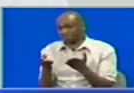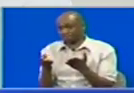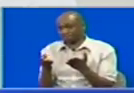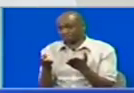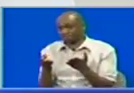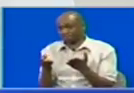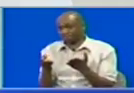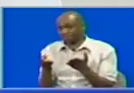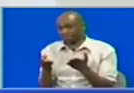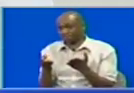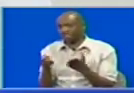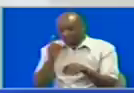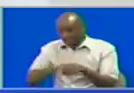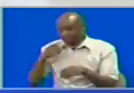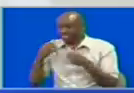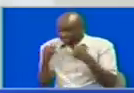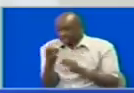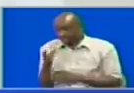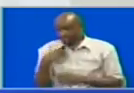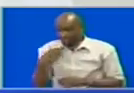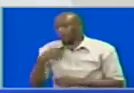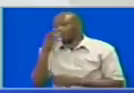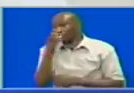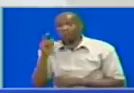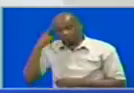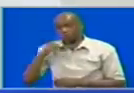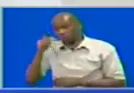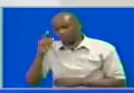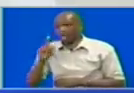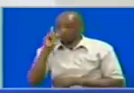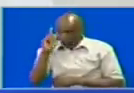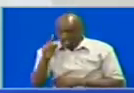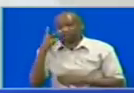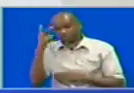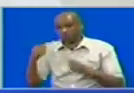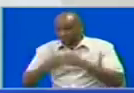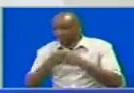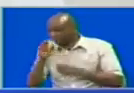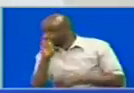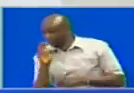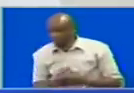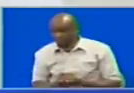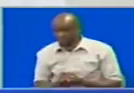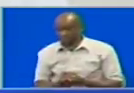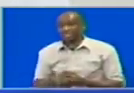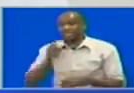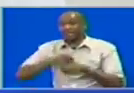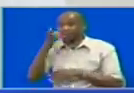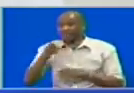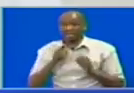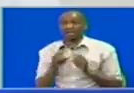atuku mimi trials nilivyokuwa najua trials ilikuwa ni uende kule upe mechi kama moja mbili ucheze kwa kuona. Tulipoenda kule sisi